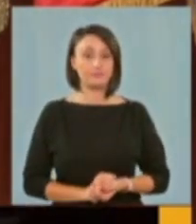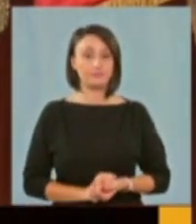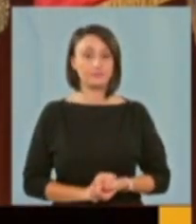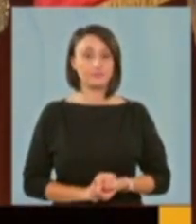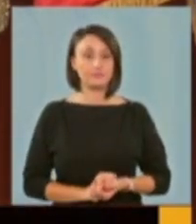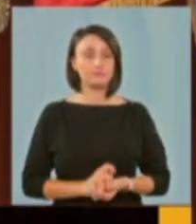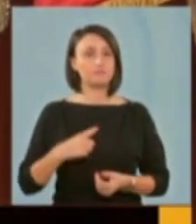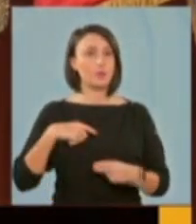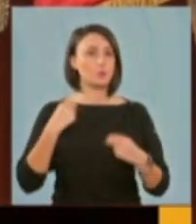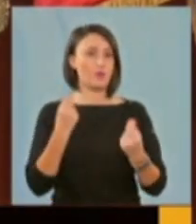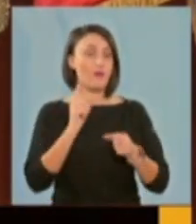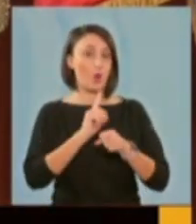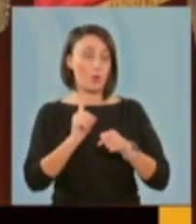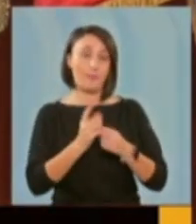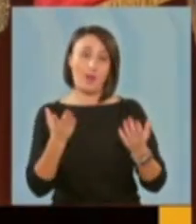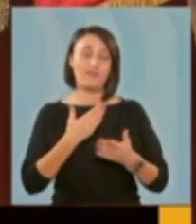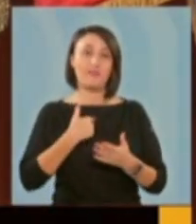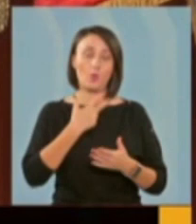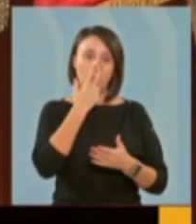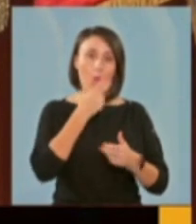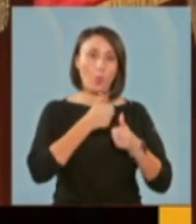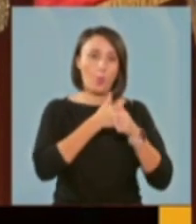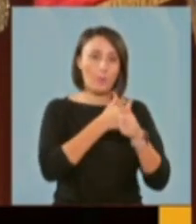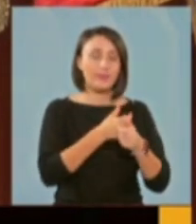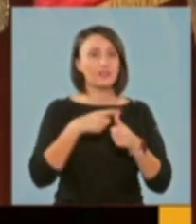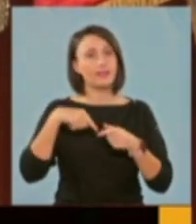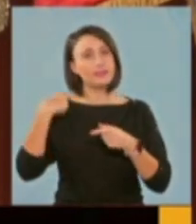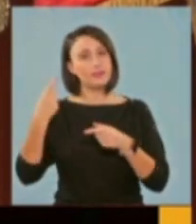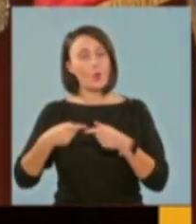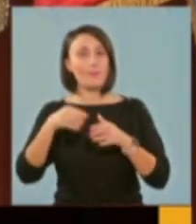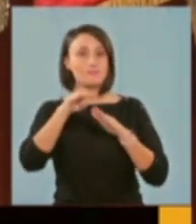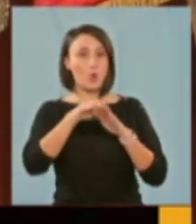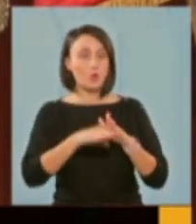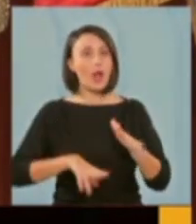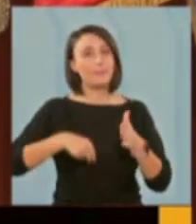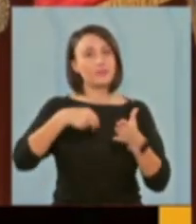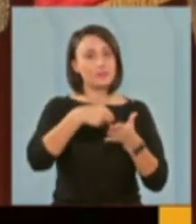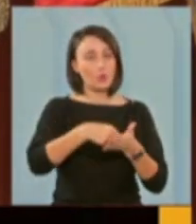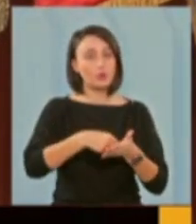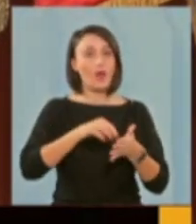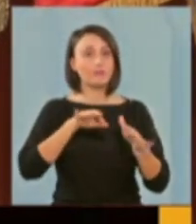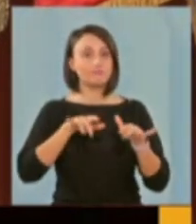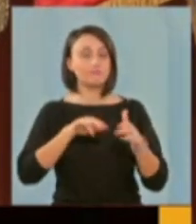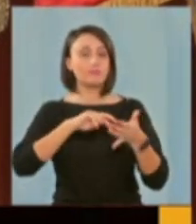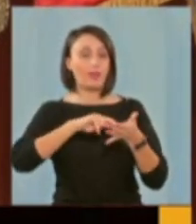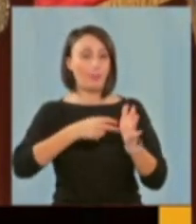Mai sunt câteva lucruri pe care aș vrea să le urmăresc dincolo de programele de dotare. Cred că